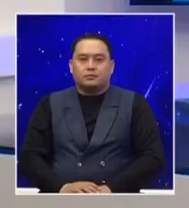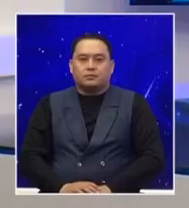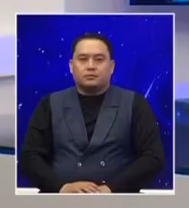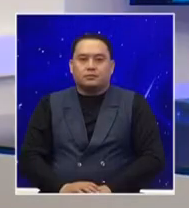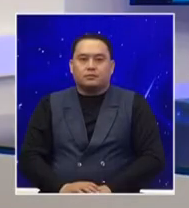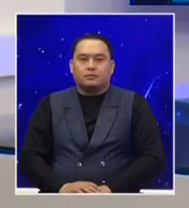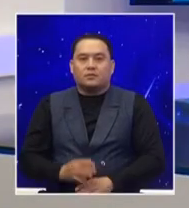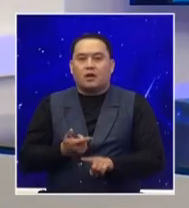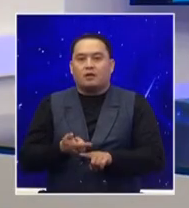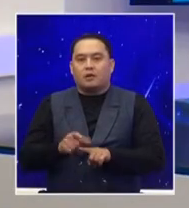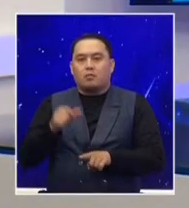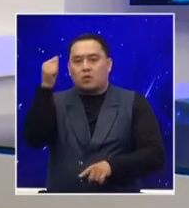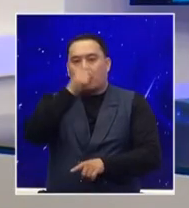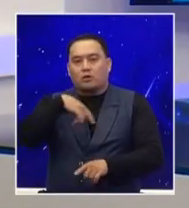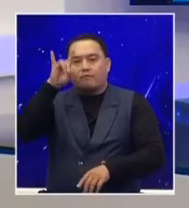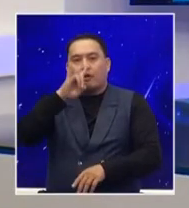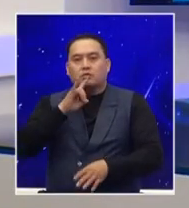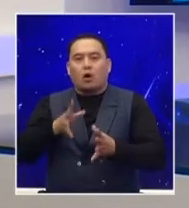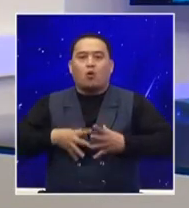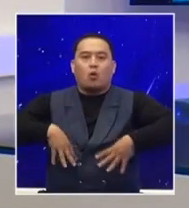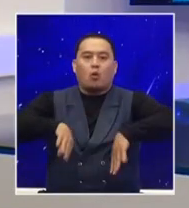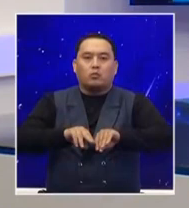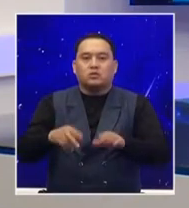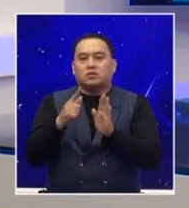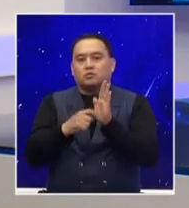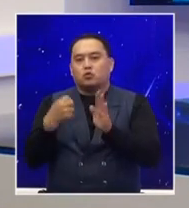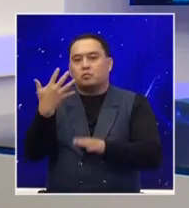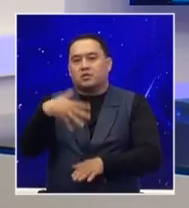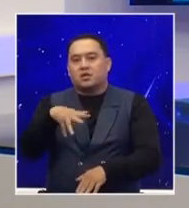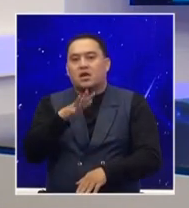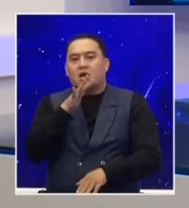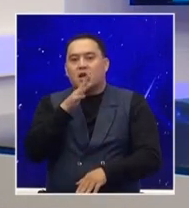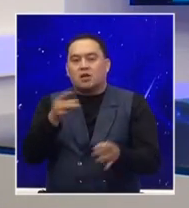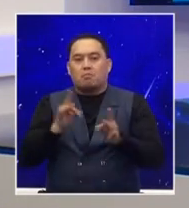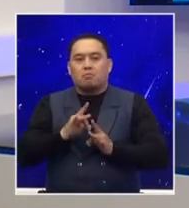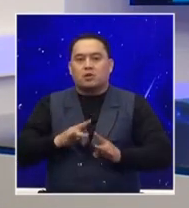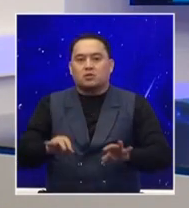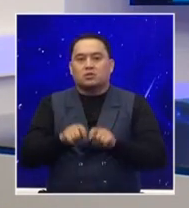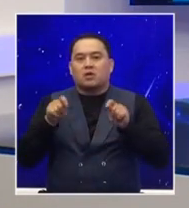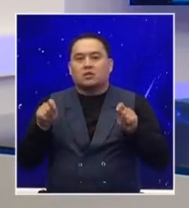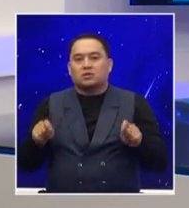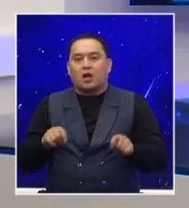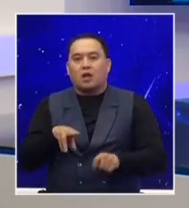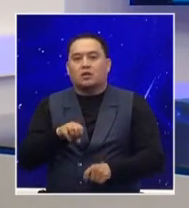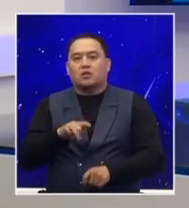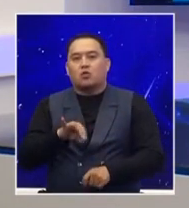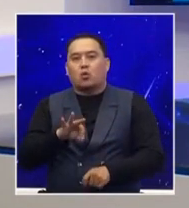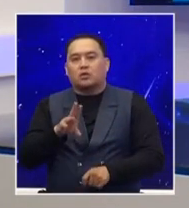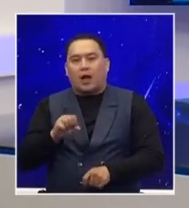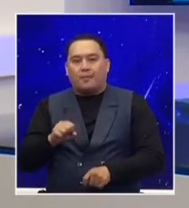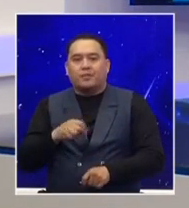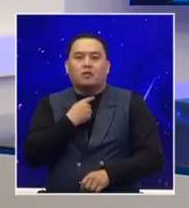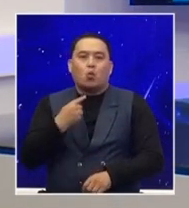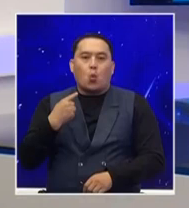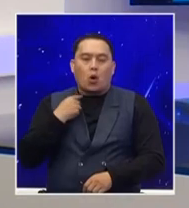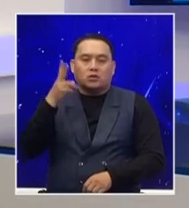В нынешнем году прогрессивное казахстанское общество отмечает 750-летний юбилей со дня образования Алтын-Орды. В Талдыкургане к